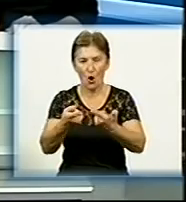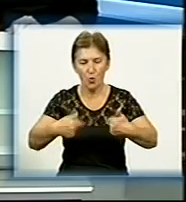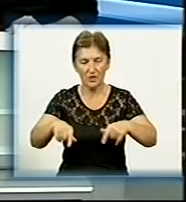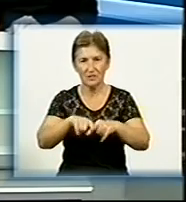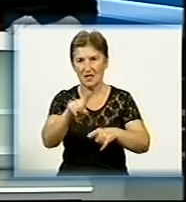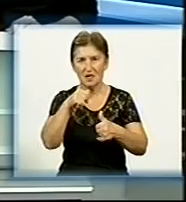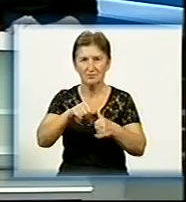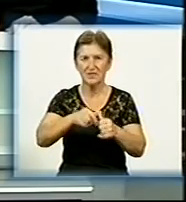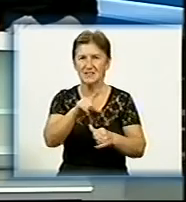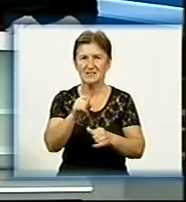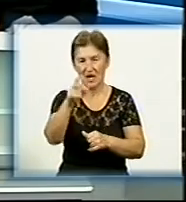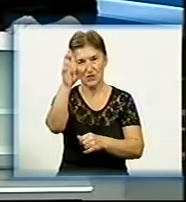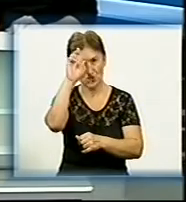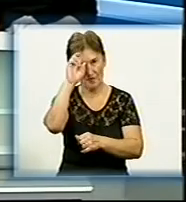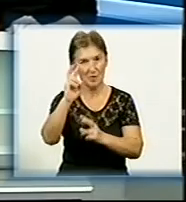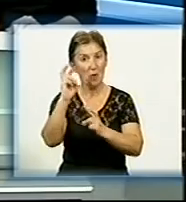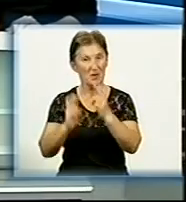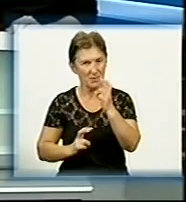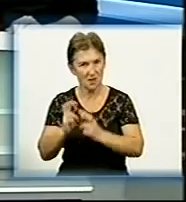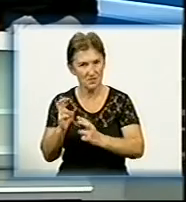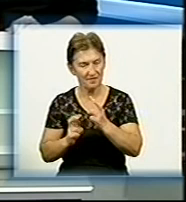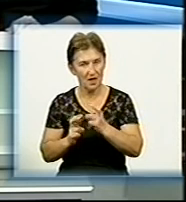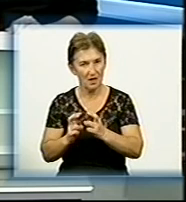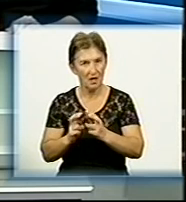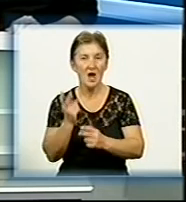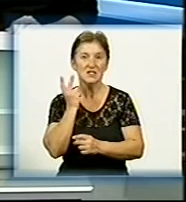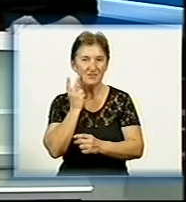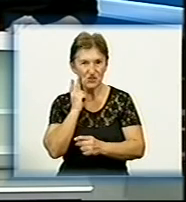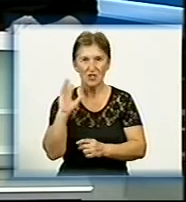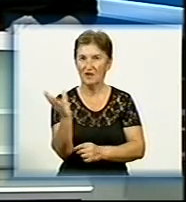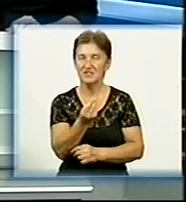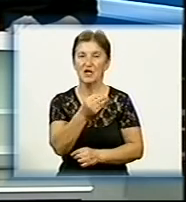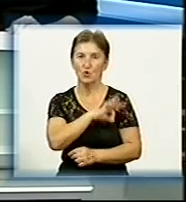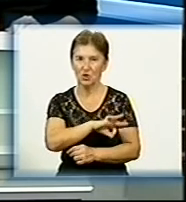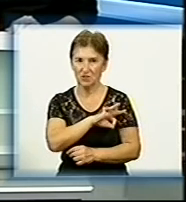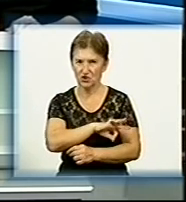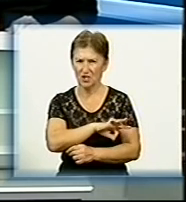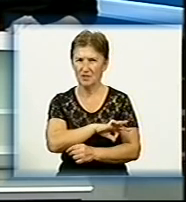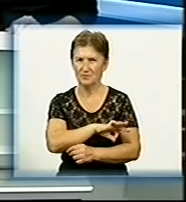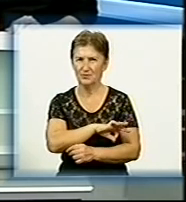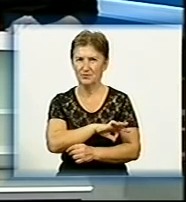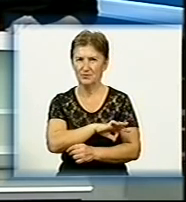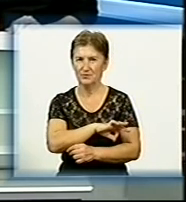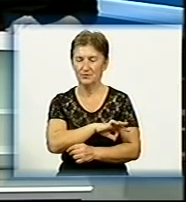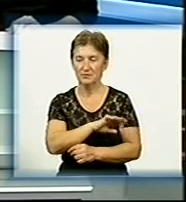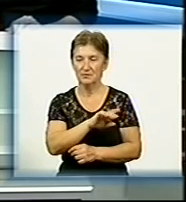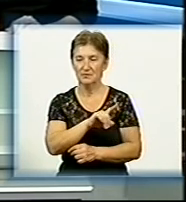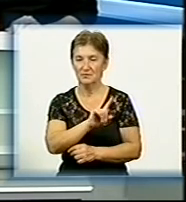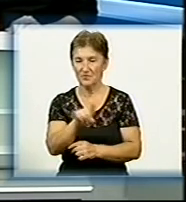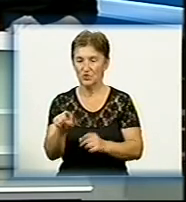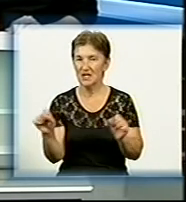за державними лісогосподарськими підприємствами. Звичайно, всі користувачі мисливських угідь, вони